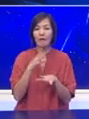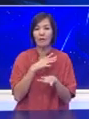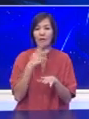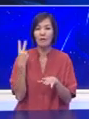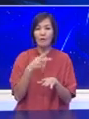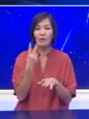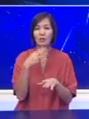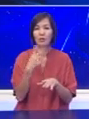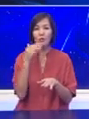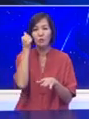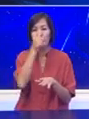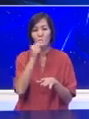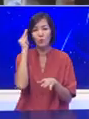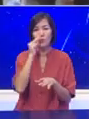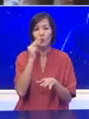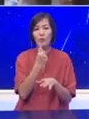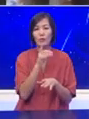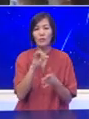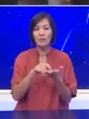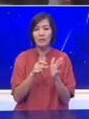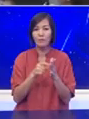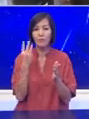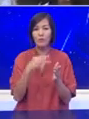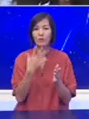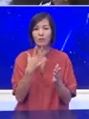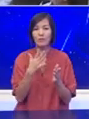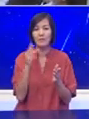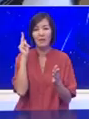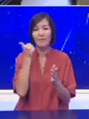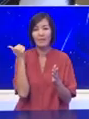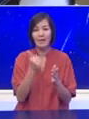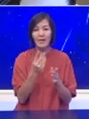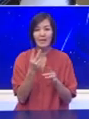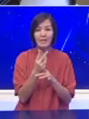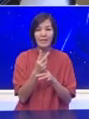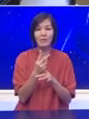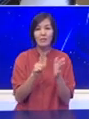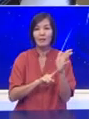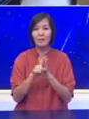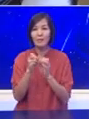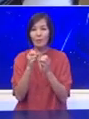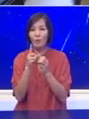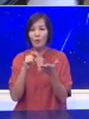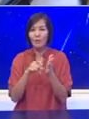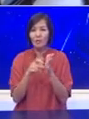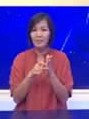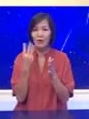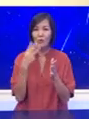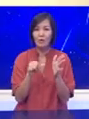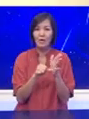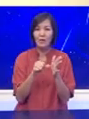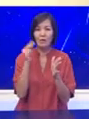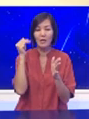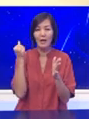2022-2023 оқу жылының ұзақтығы 1-ші сыныптарда 35 оқу аптасы, 2-ші 11-ші сыныптарда 36 оқу аптасы